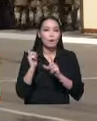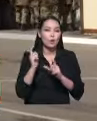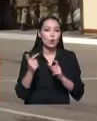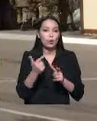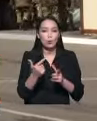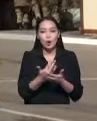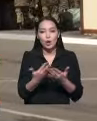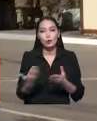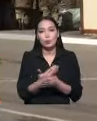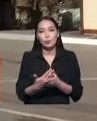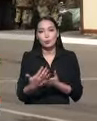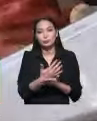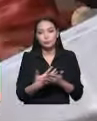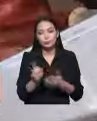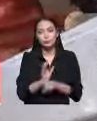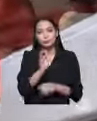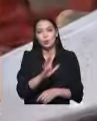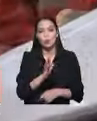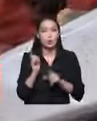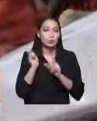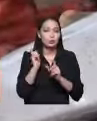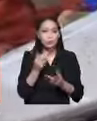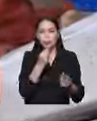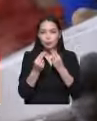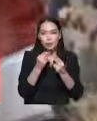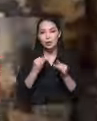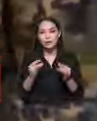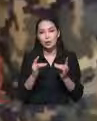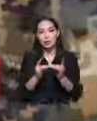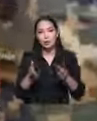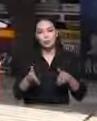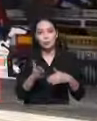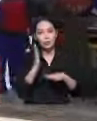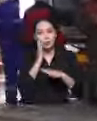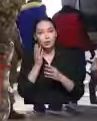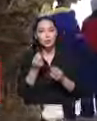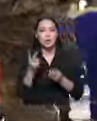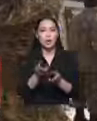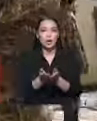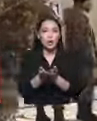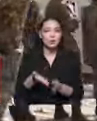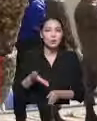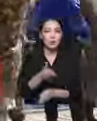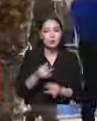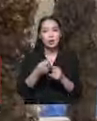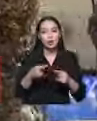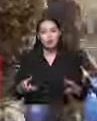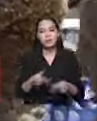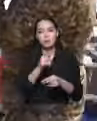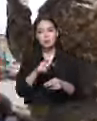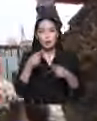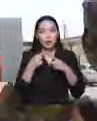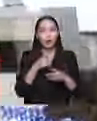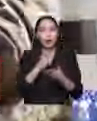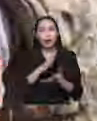жинап, теріскейге жеткізді. Жүк көліктерінде азық-түліктен бөлек төсек орын, етік, қайық, күрек пен басқа да құтқару құралдары бар. Жалпы